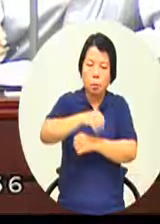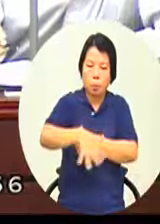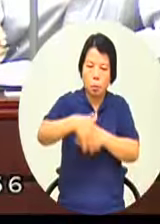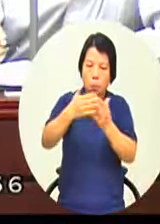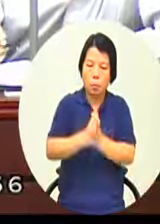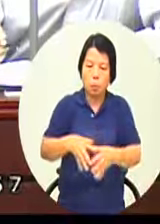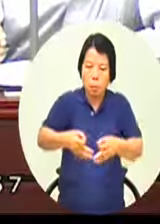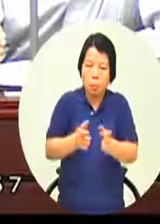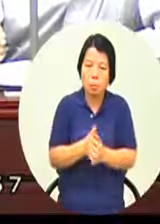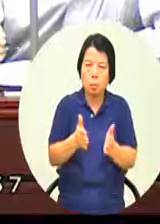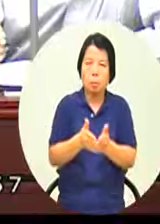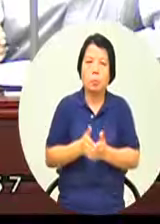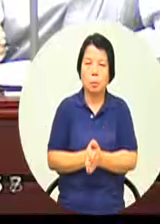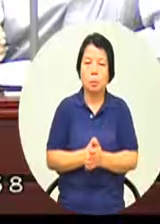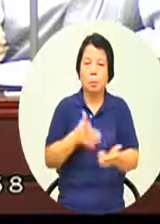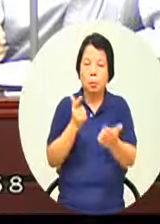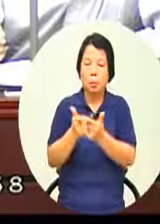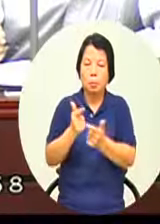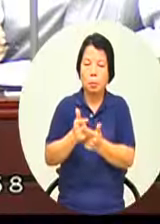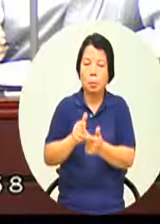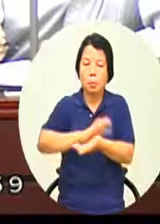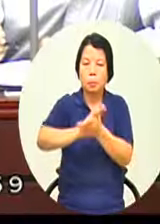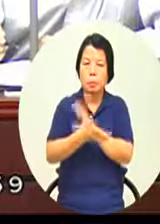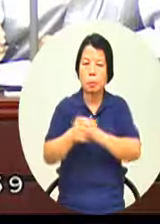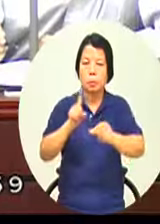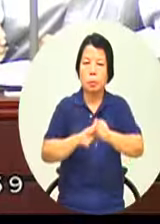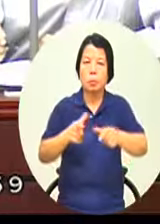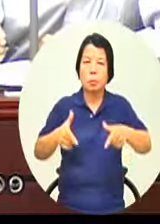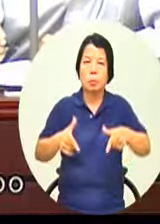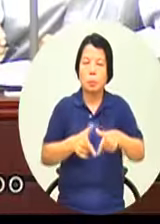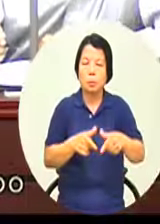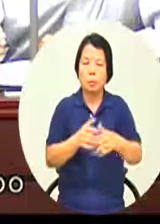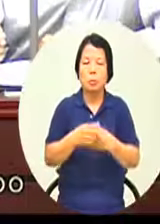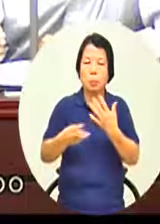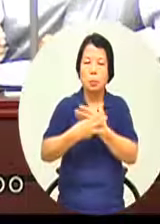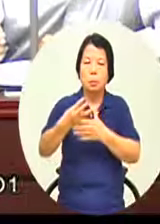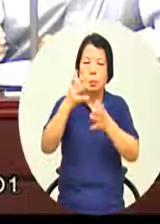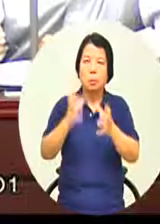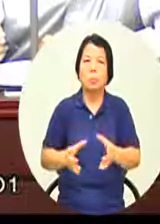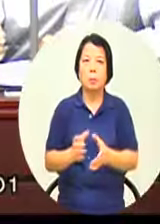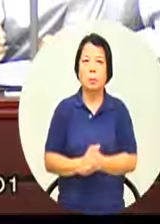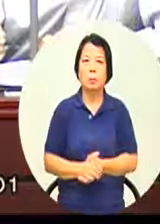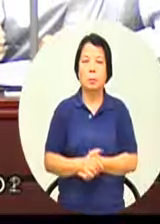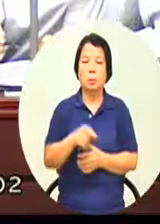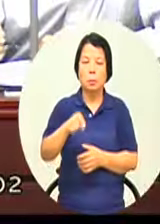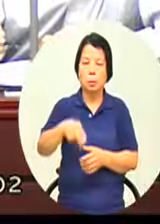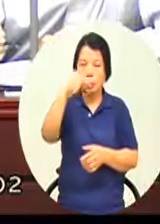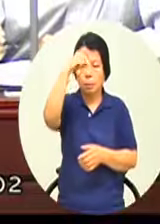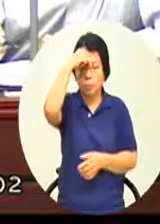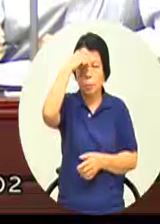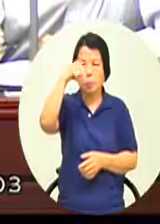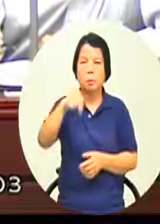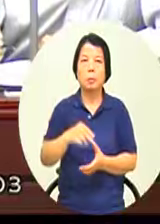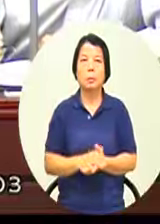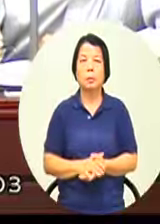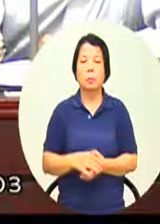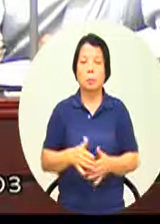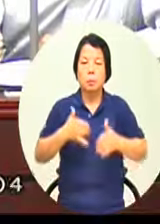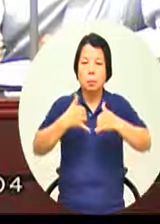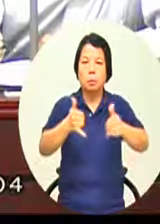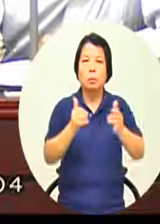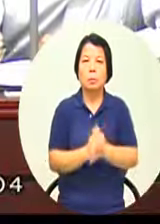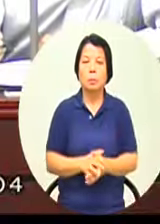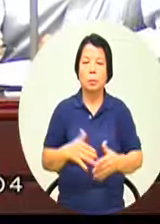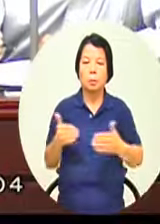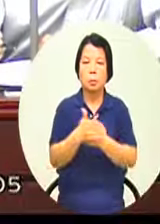马上成立这一个应变中心，水情中心成立三级开设。但是当天下午整个道路